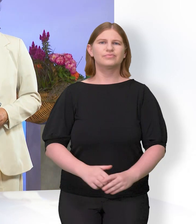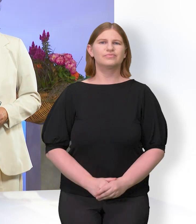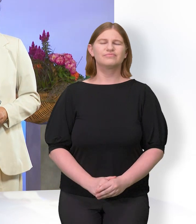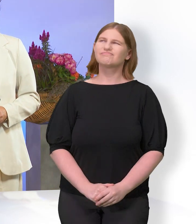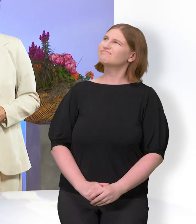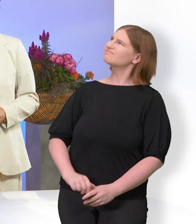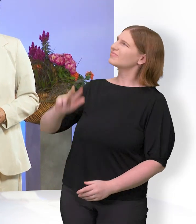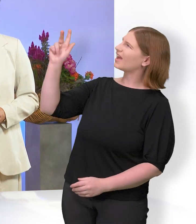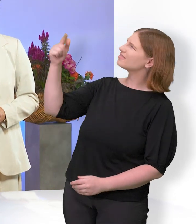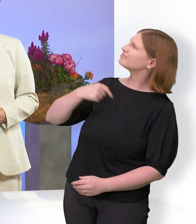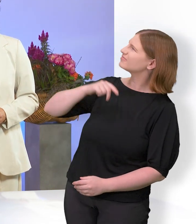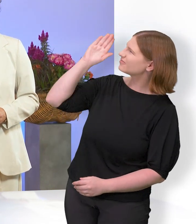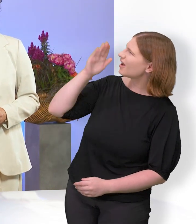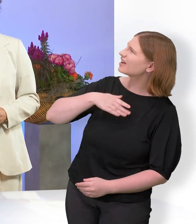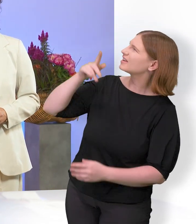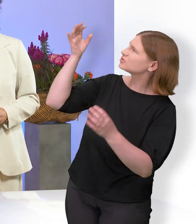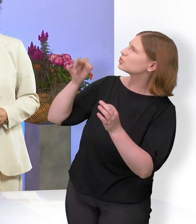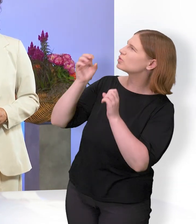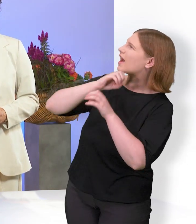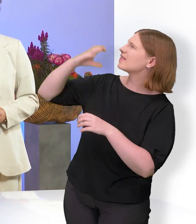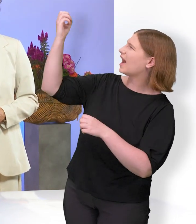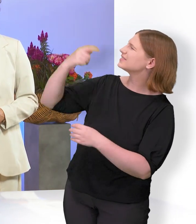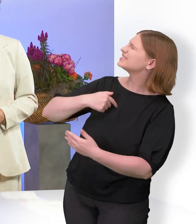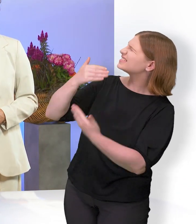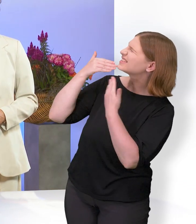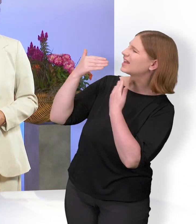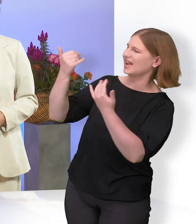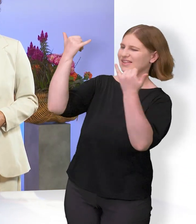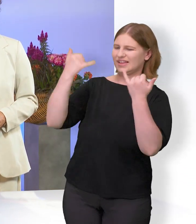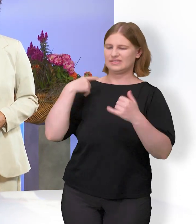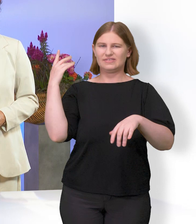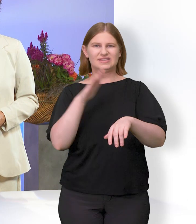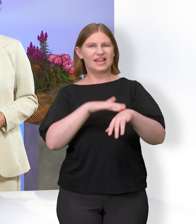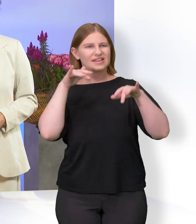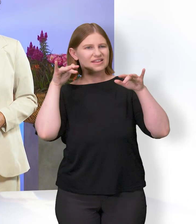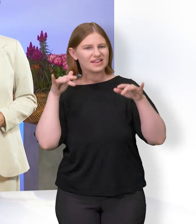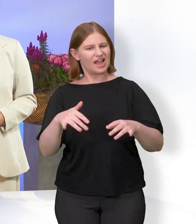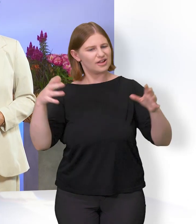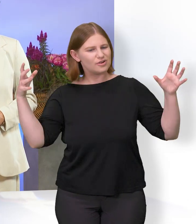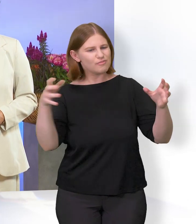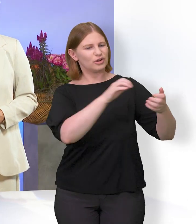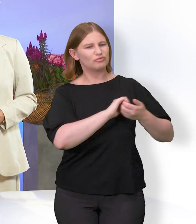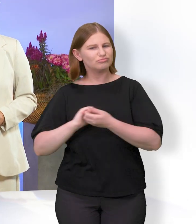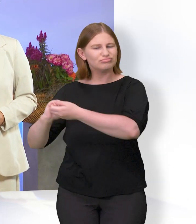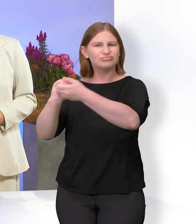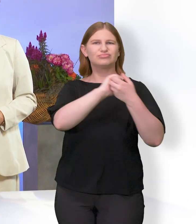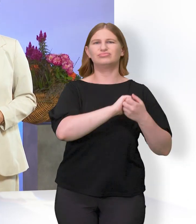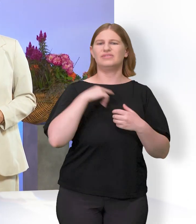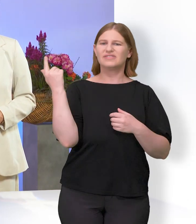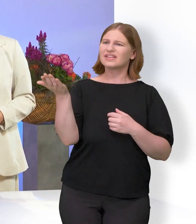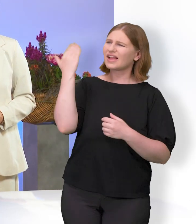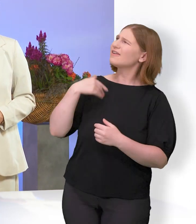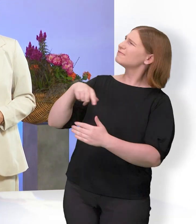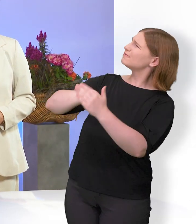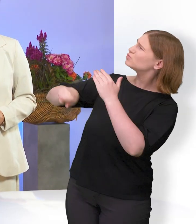Ich danke dir, Vater, Sohn, Heiliger Geist, für diese Zeit, die wir haben, in Gemeinschaft von dir zu lernen